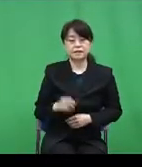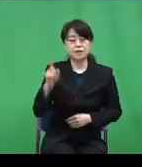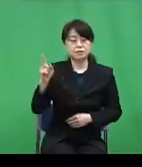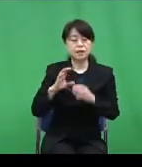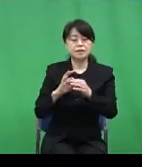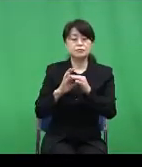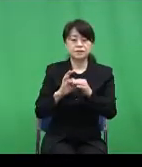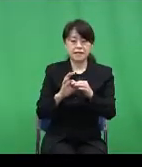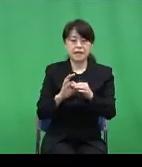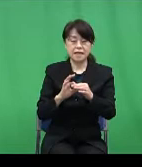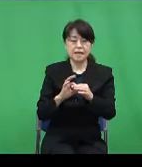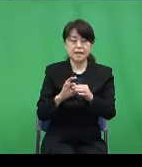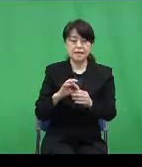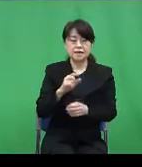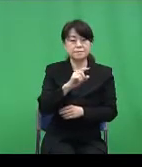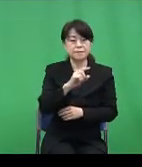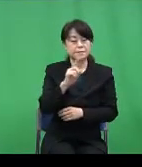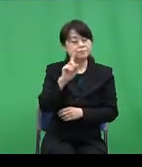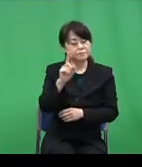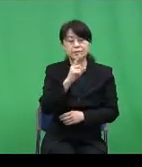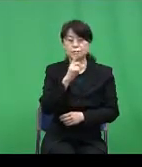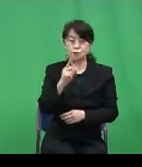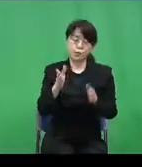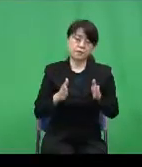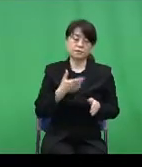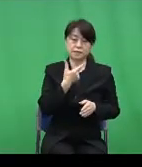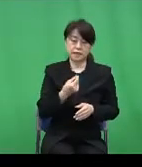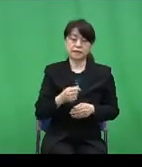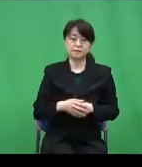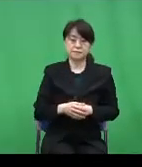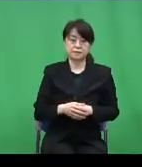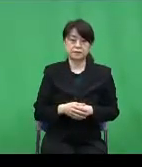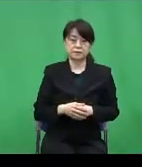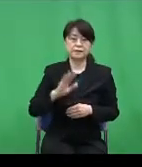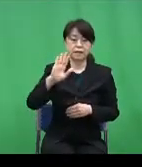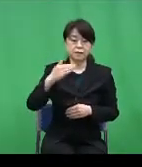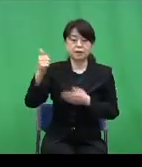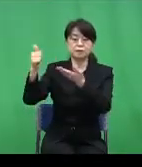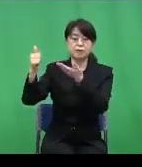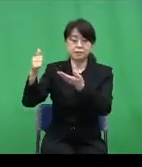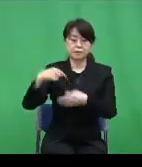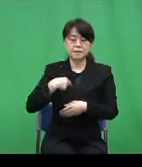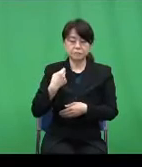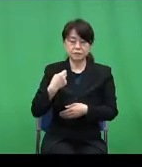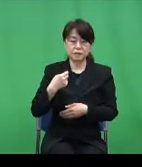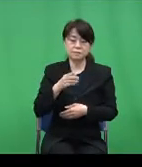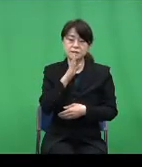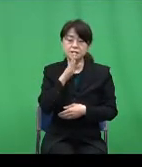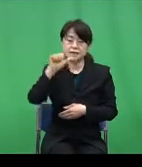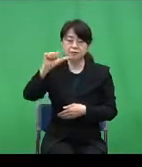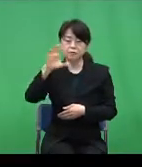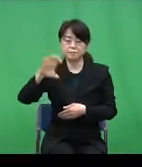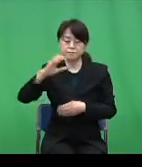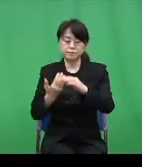は差し控えたいと思います。ただあの方はご自分でも実数5000やってらっしゃるのに、なんか知